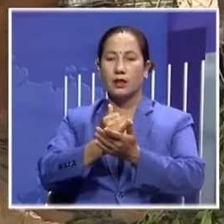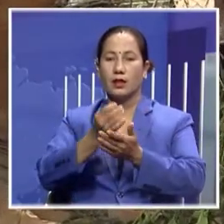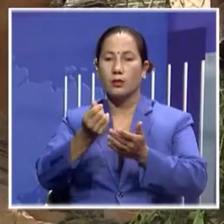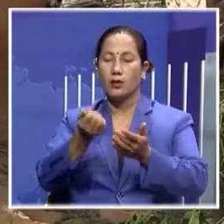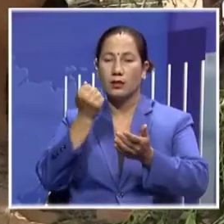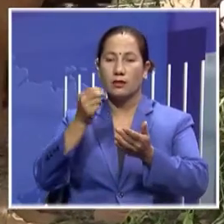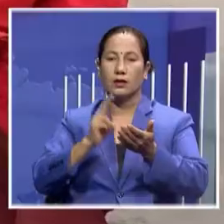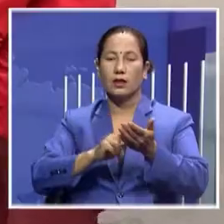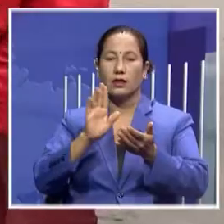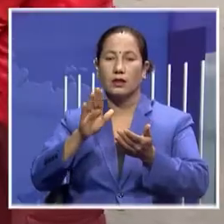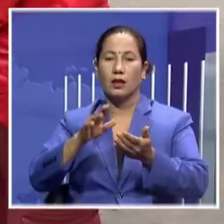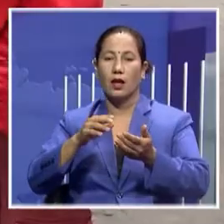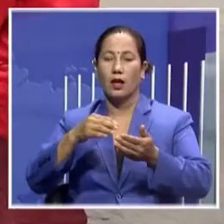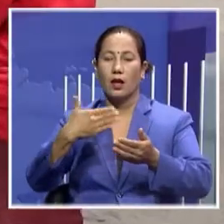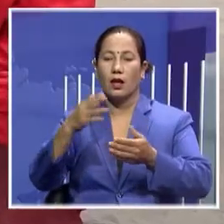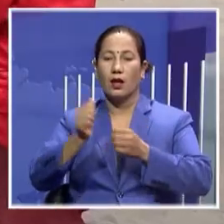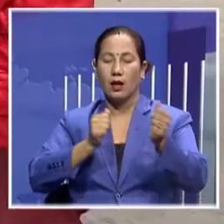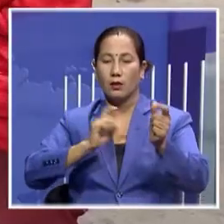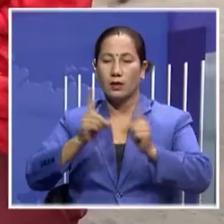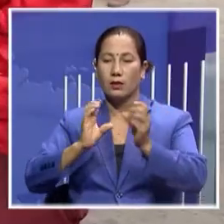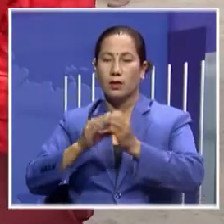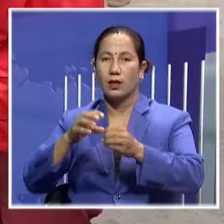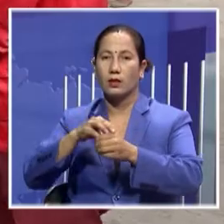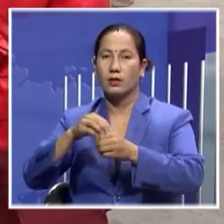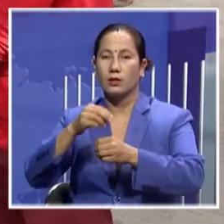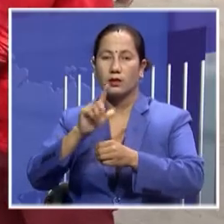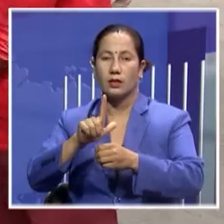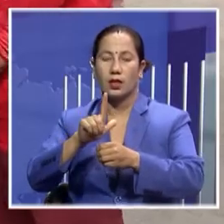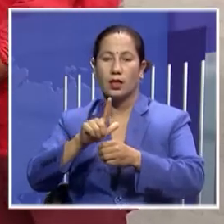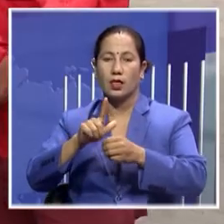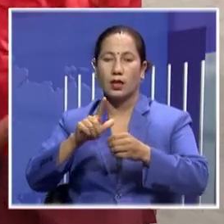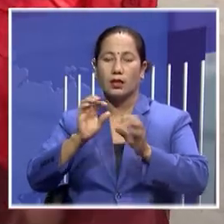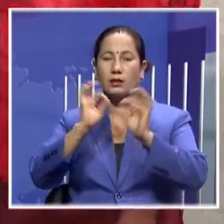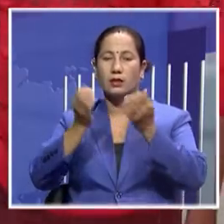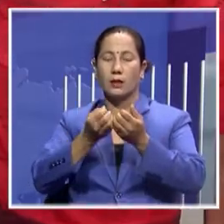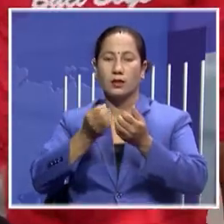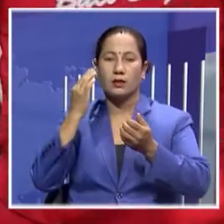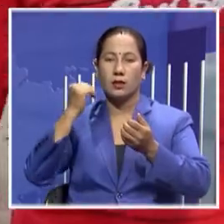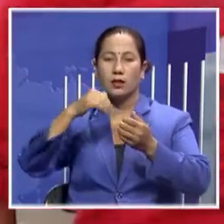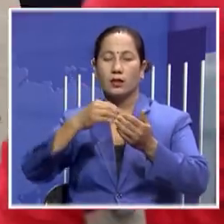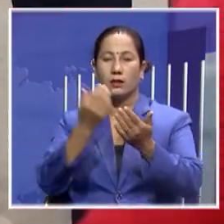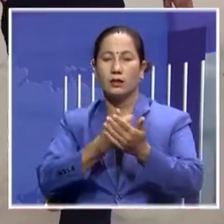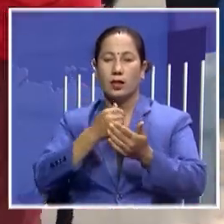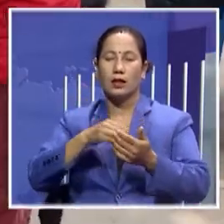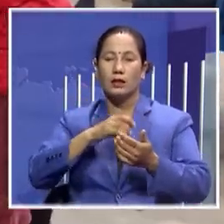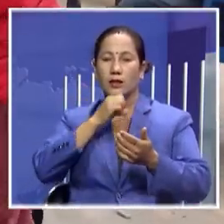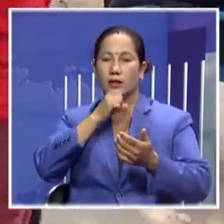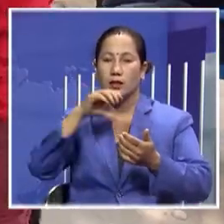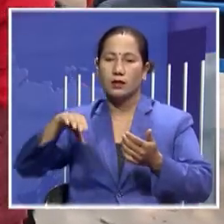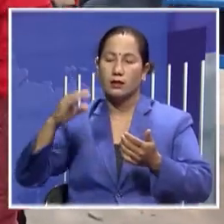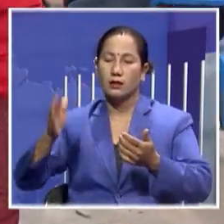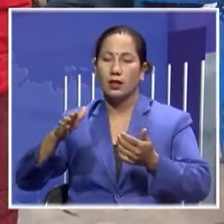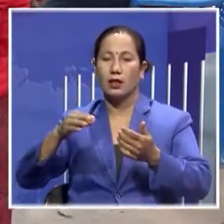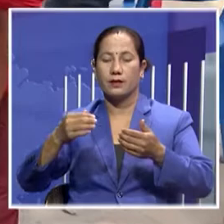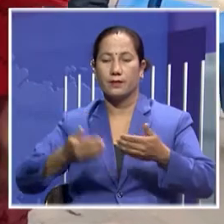थालेका छन्। लमई नगरपालिका वडा नम्बर 7 दिपन सामाजिक उद्यमी महिला सहकारी संस्थाले खसी बोकाको बजारीकरण गर्दै आएको